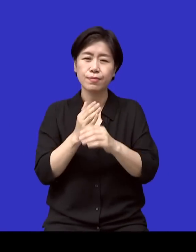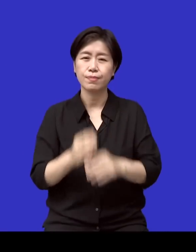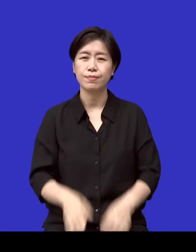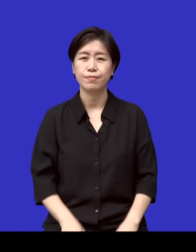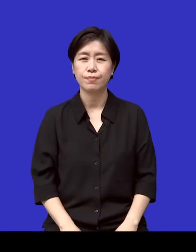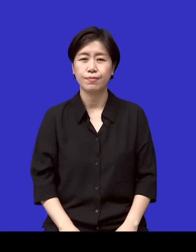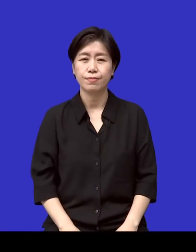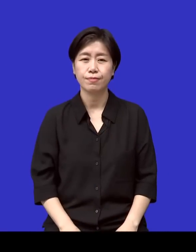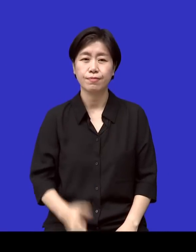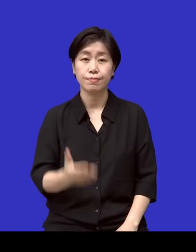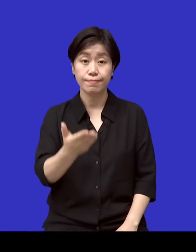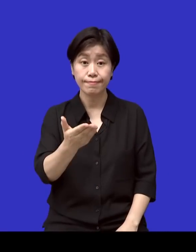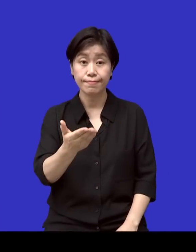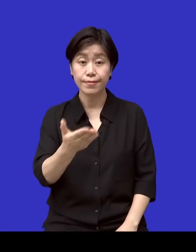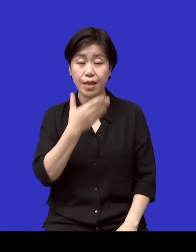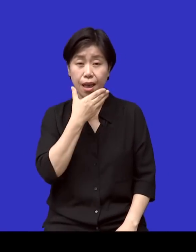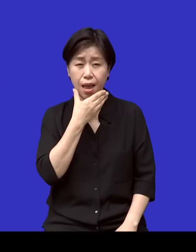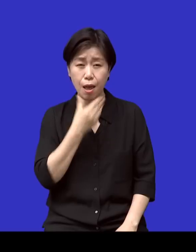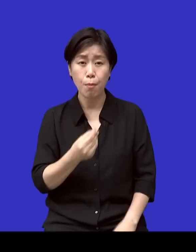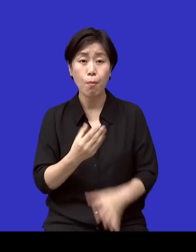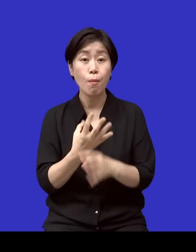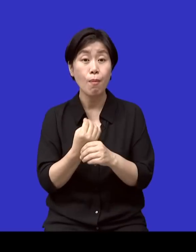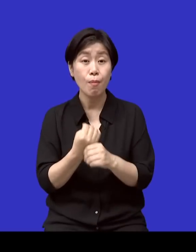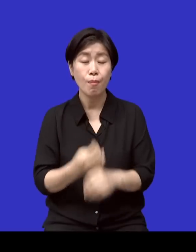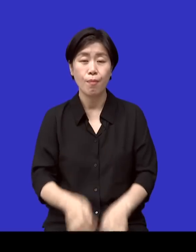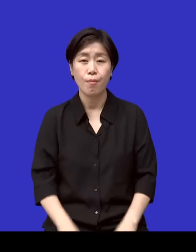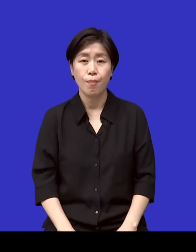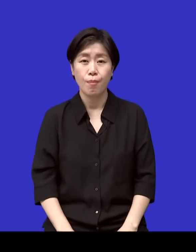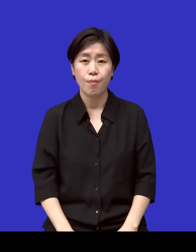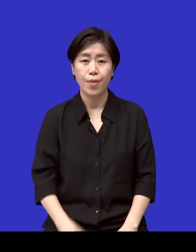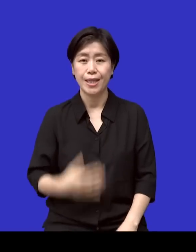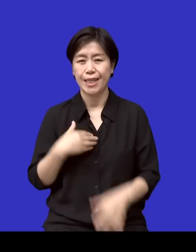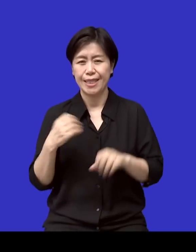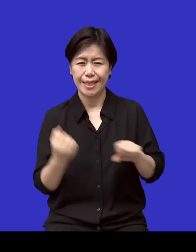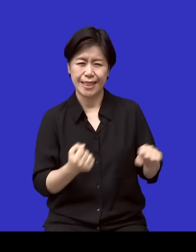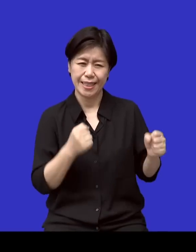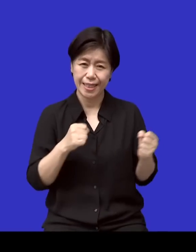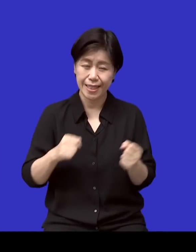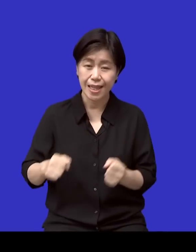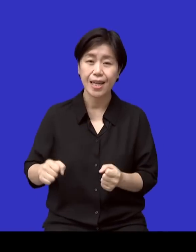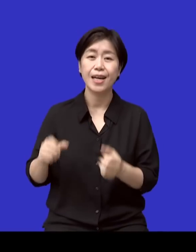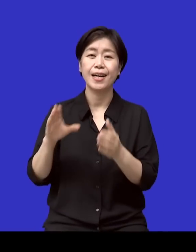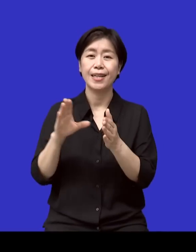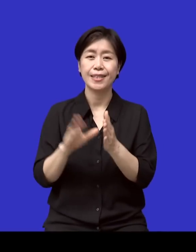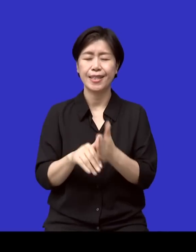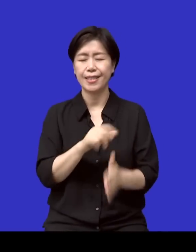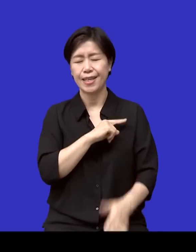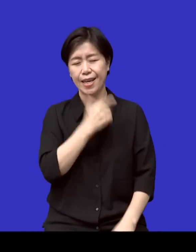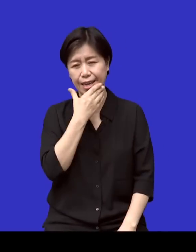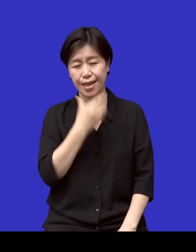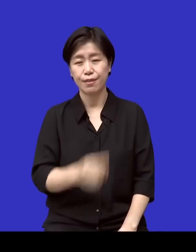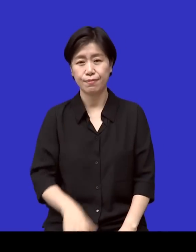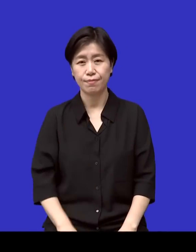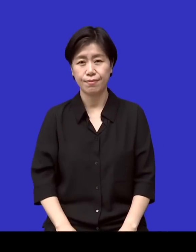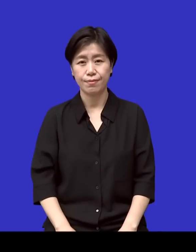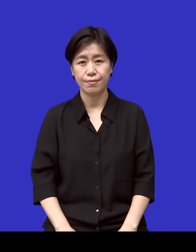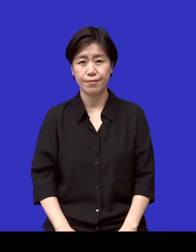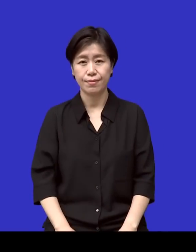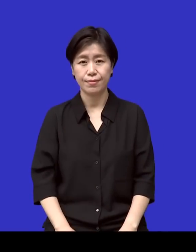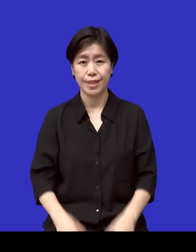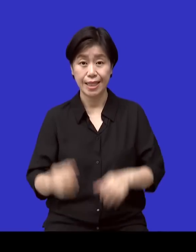김소희 선수 어떨 때 가장 행복함을 느껴요? 전 스키를 탈 때 가장 행복해요. 아, 그래요? 그 딱 스키를